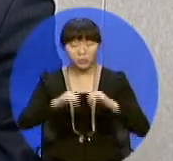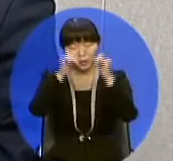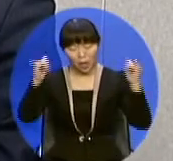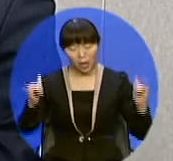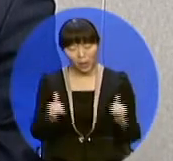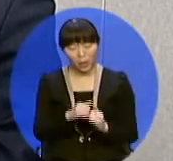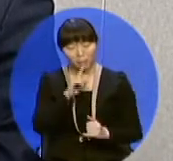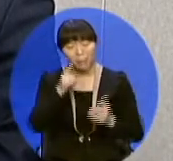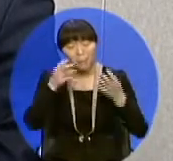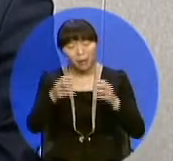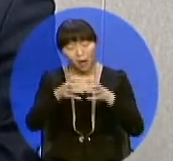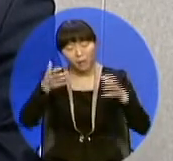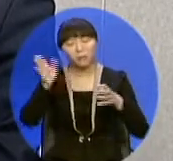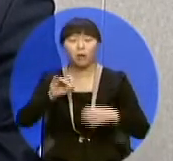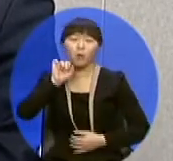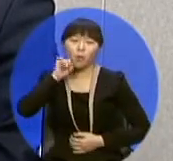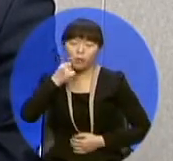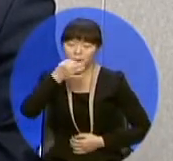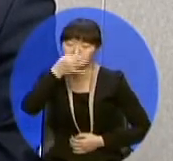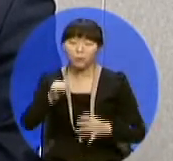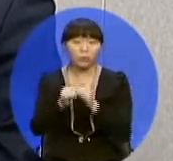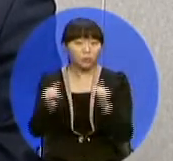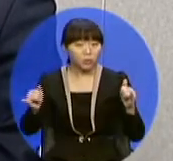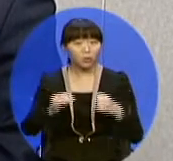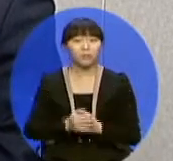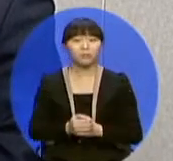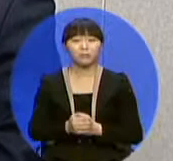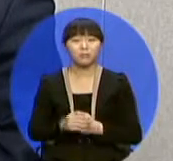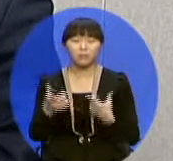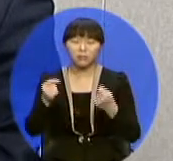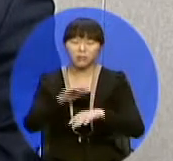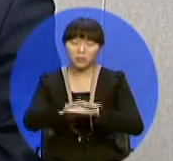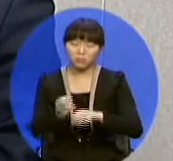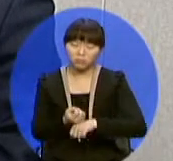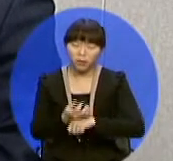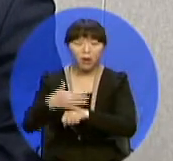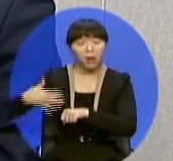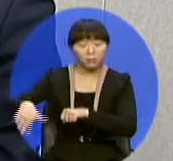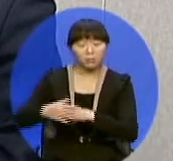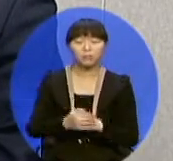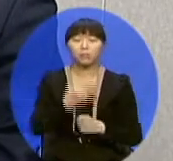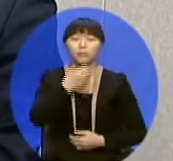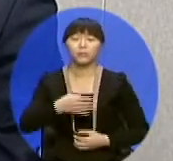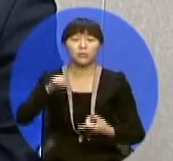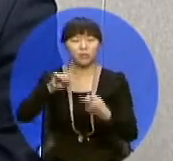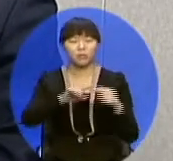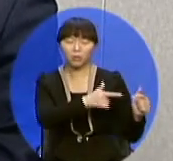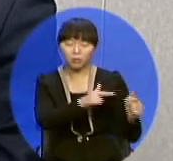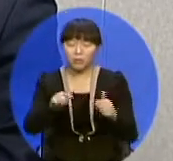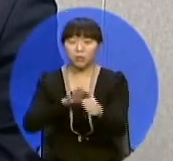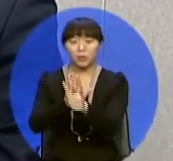강조하지만 어렵고 힘든 분들한테는 그런 것들이 제대로 전달이 안 되는 복지에 대한 여러